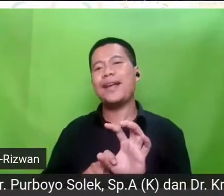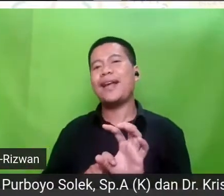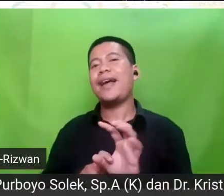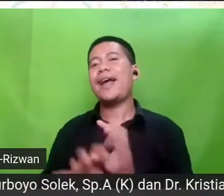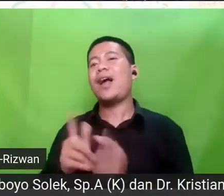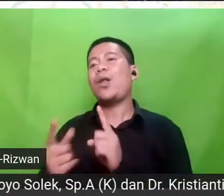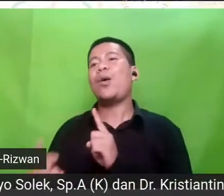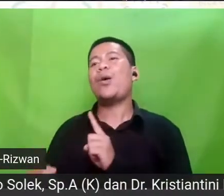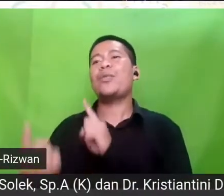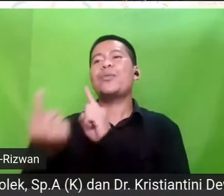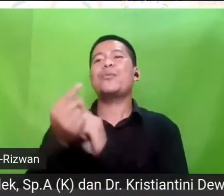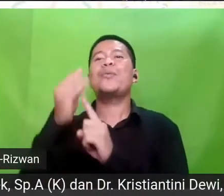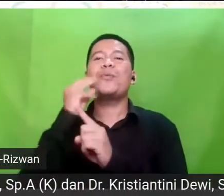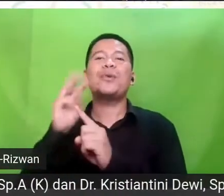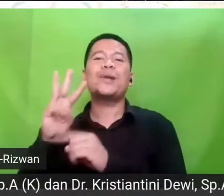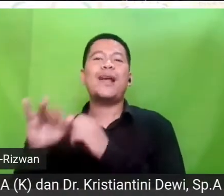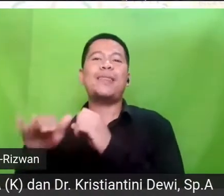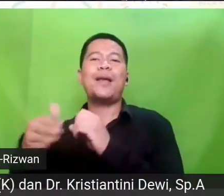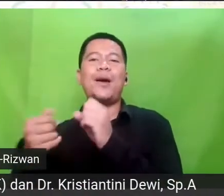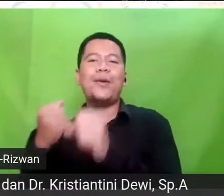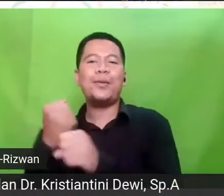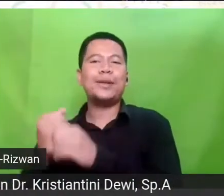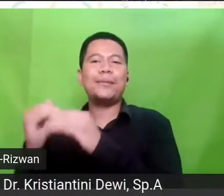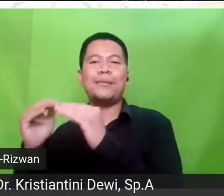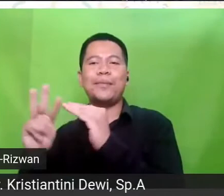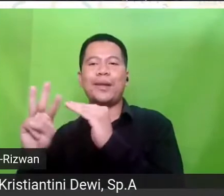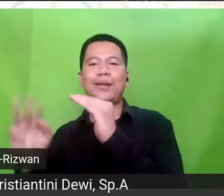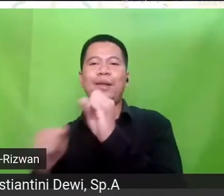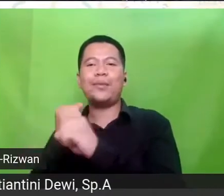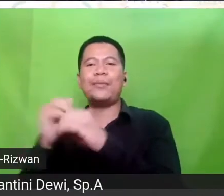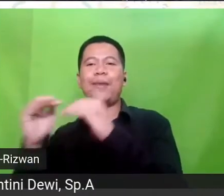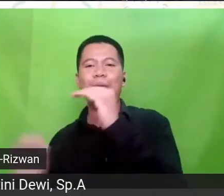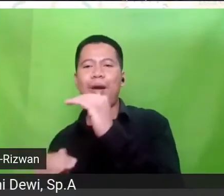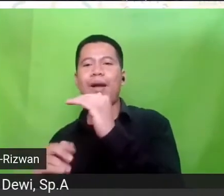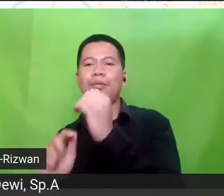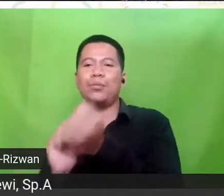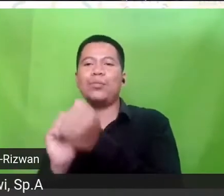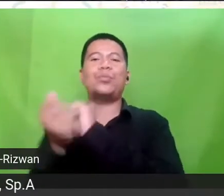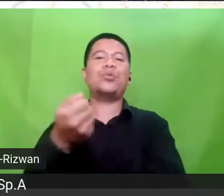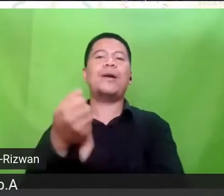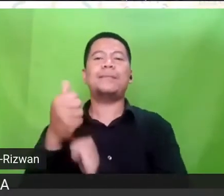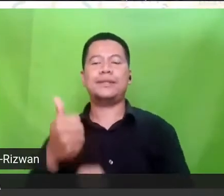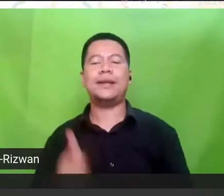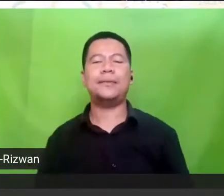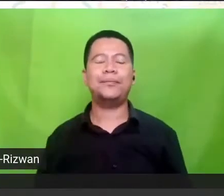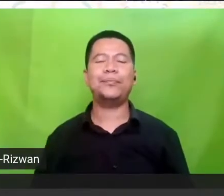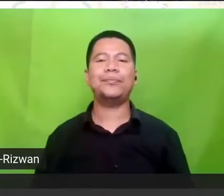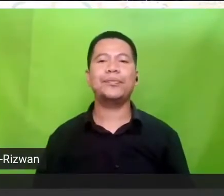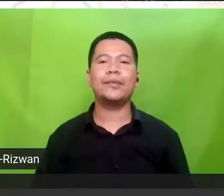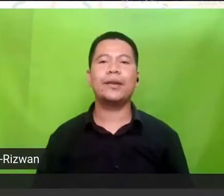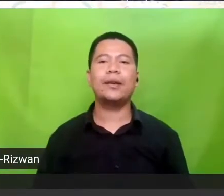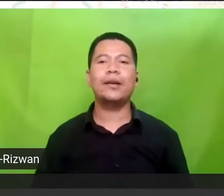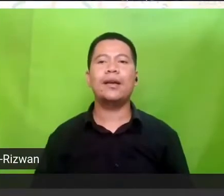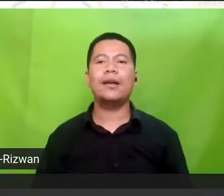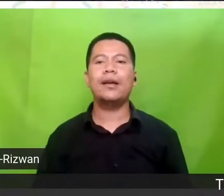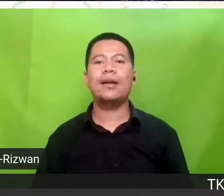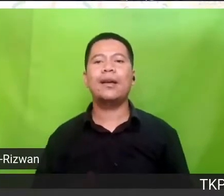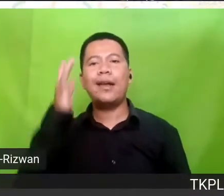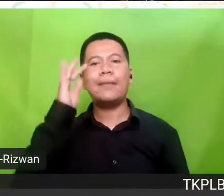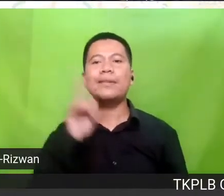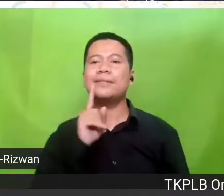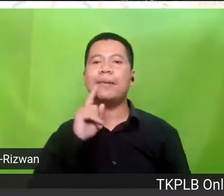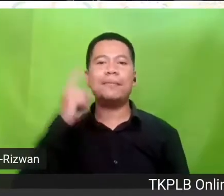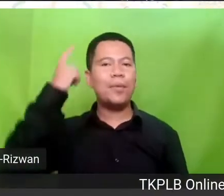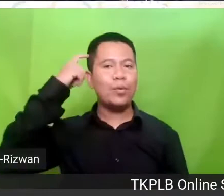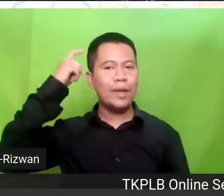umur 3 tahun, dia masih bisa berubah. Karena maturitas otak itu